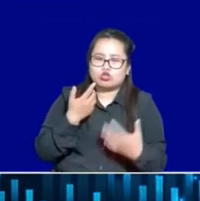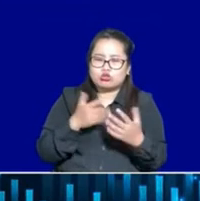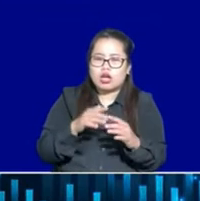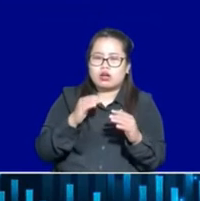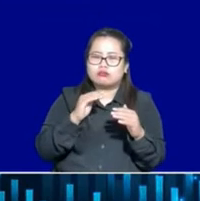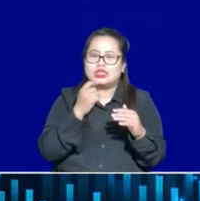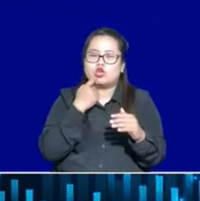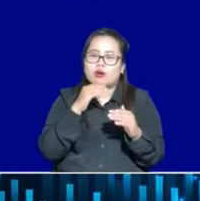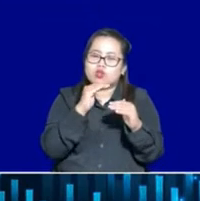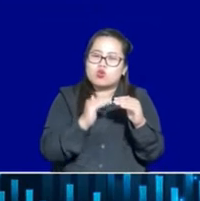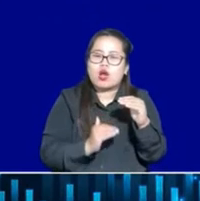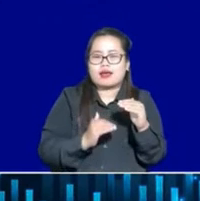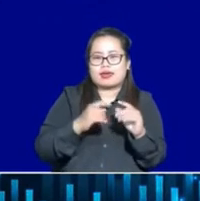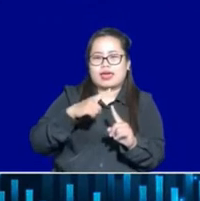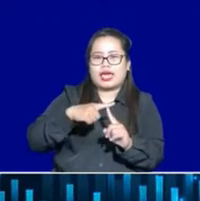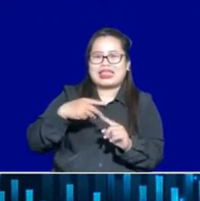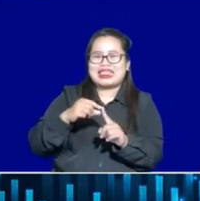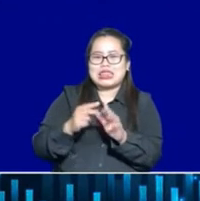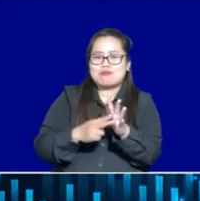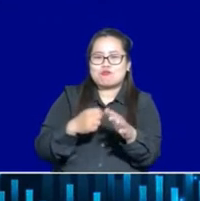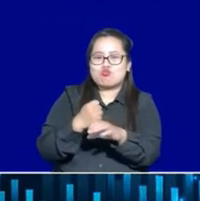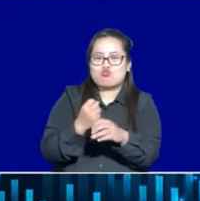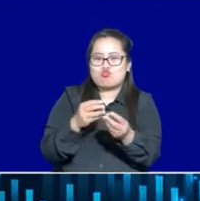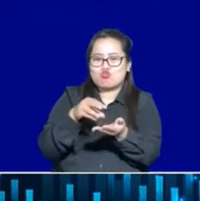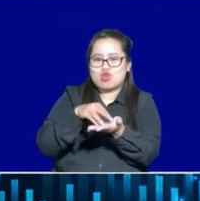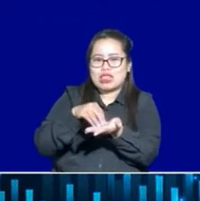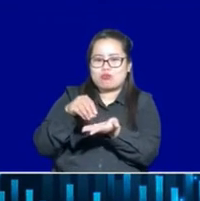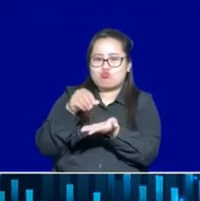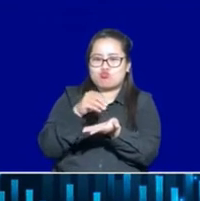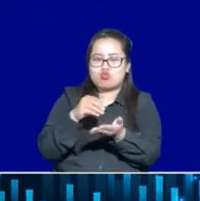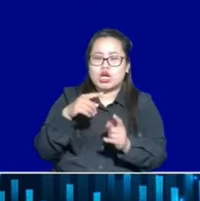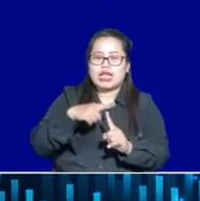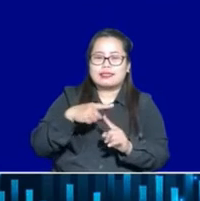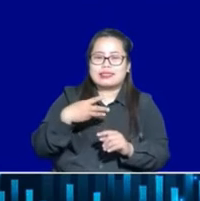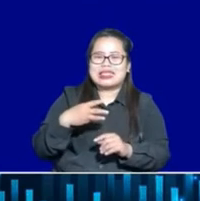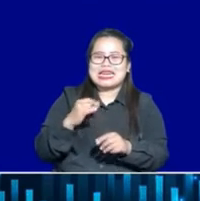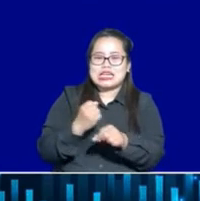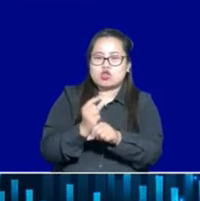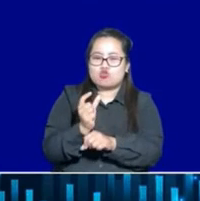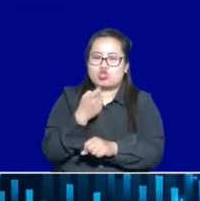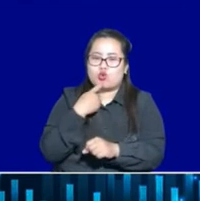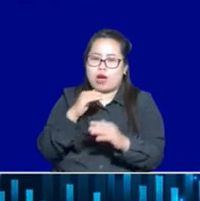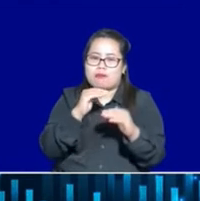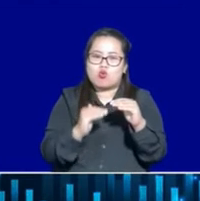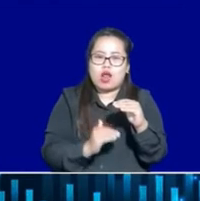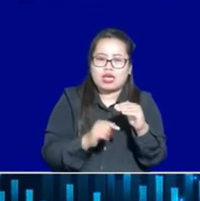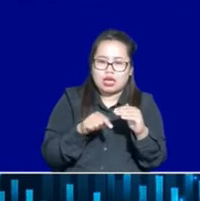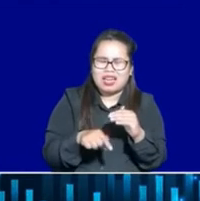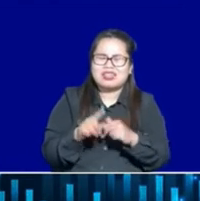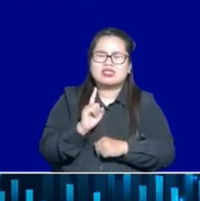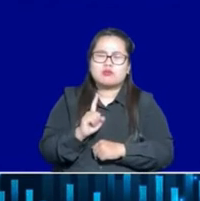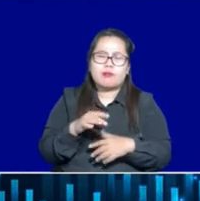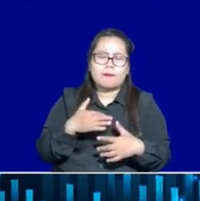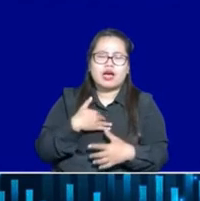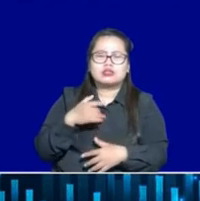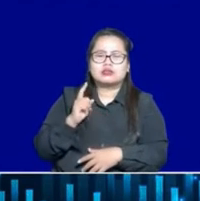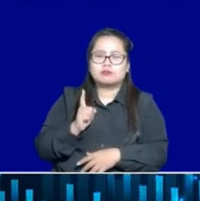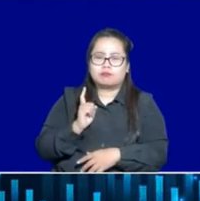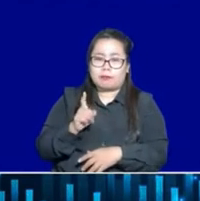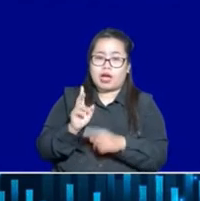misalnya, tepung terigu. Pertama karena impornya di